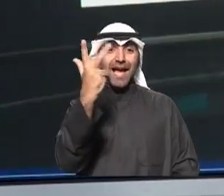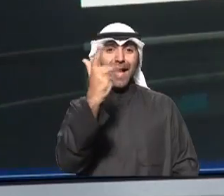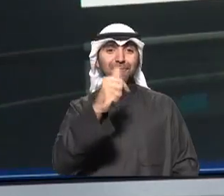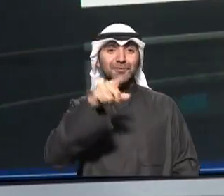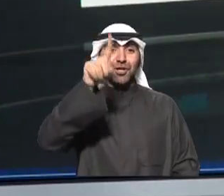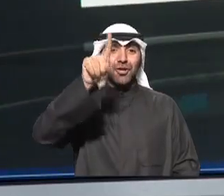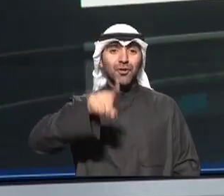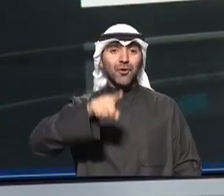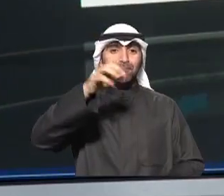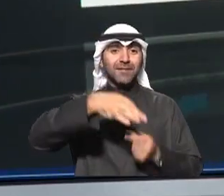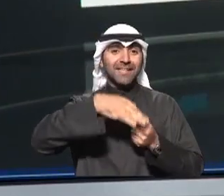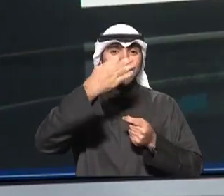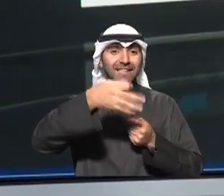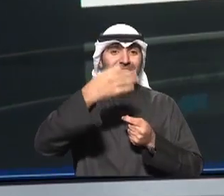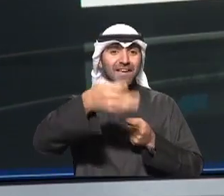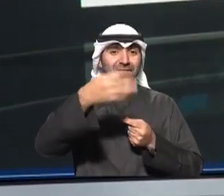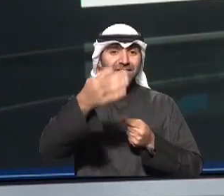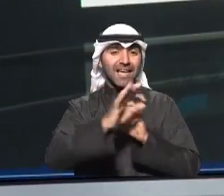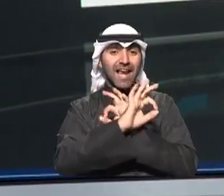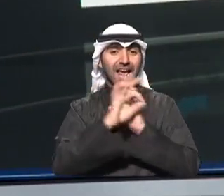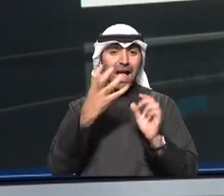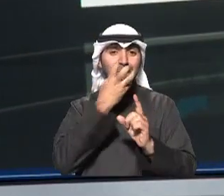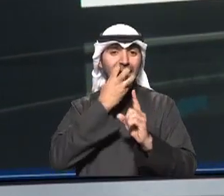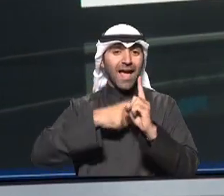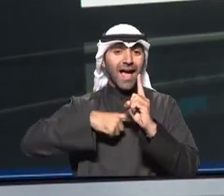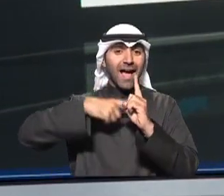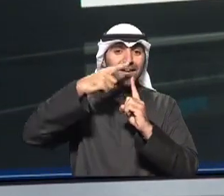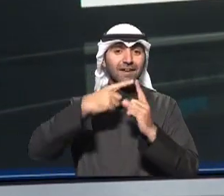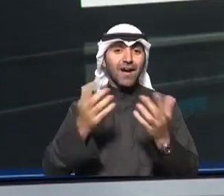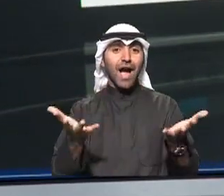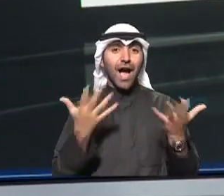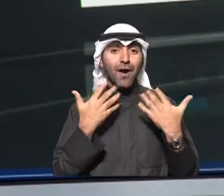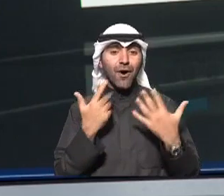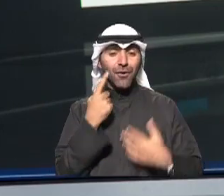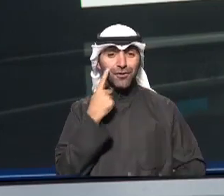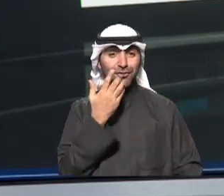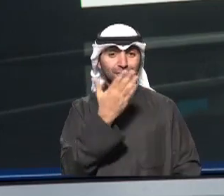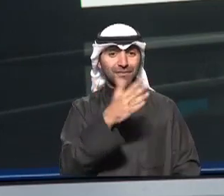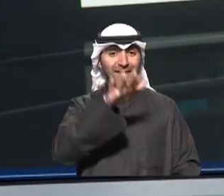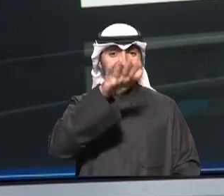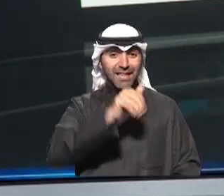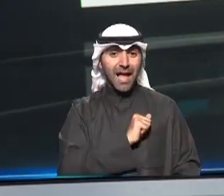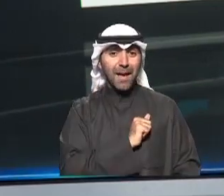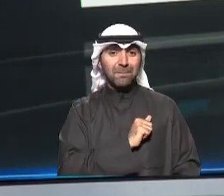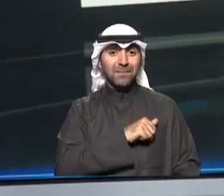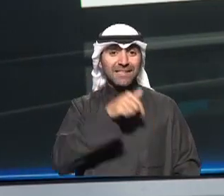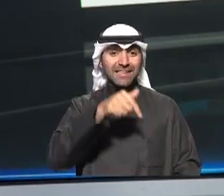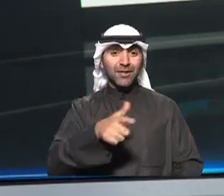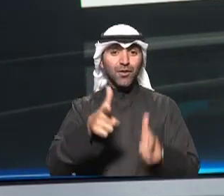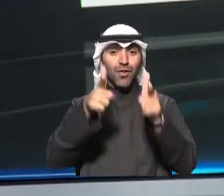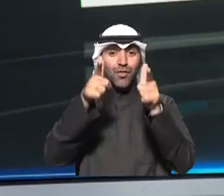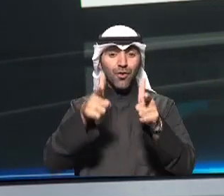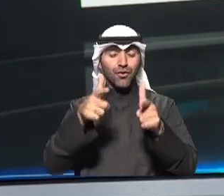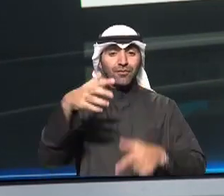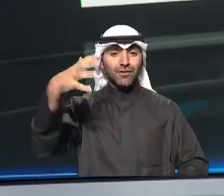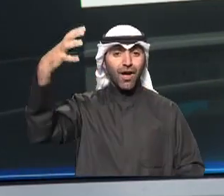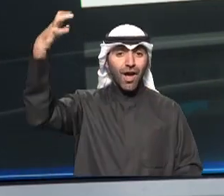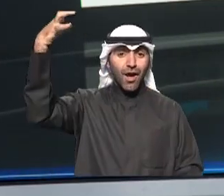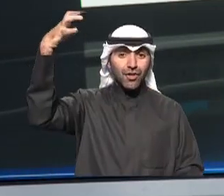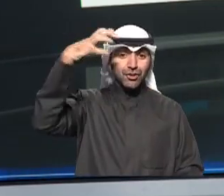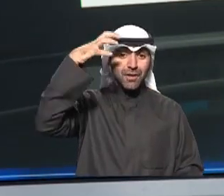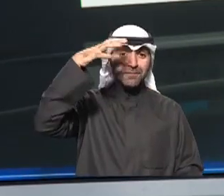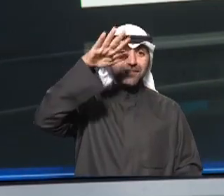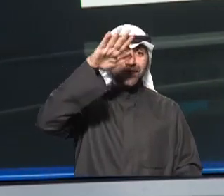خلال 5 أيام القادمة على مدينة الكويت، أجواء متوقع أنها تكون دافئة خاصة خلال عطلة نهاية الأسبوع، درجات حرارة متوافقة ما